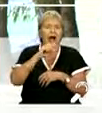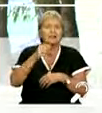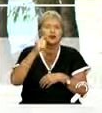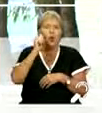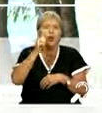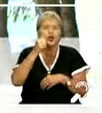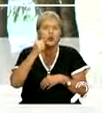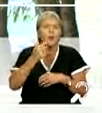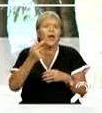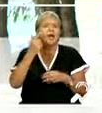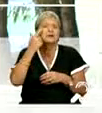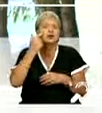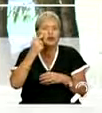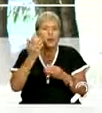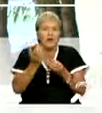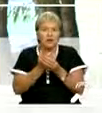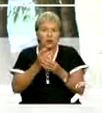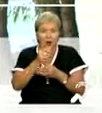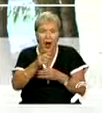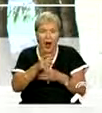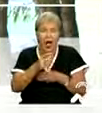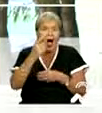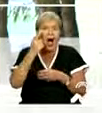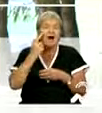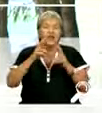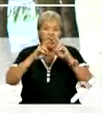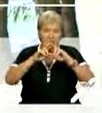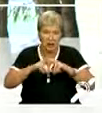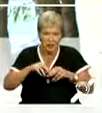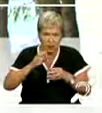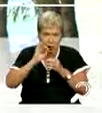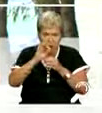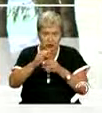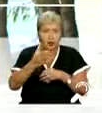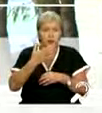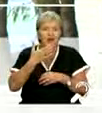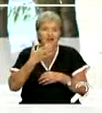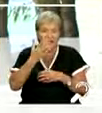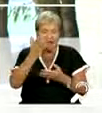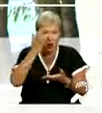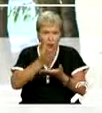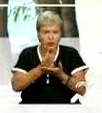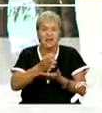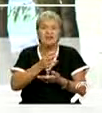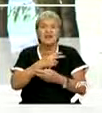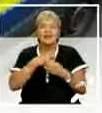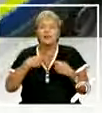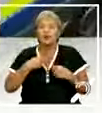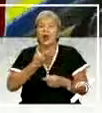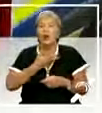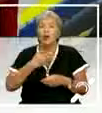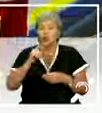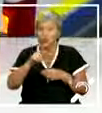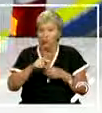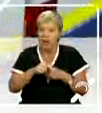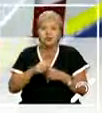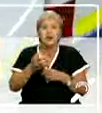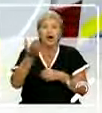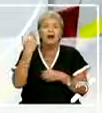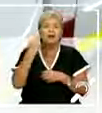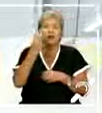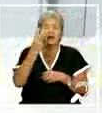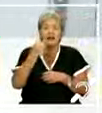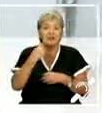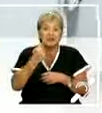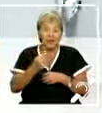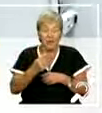acest dosar nu vor afla doar dacă rămân cu măsurile preventive stabilite de Tribunalul București în urmă cu mai bine de 3 săptămâni,